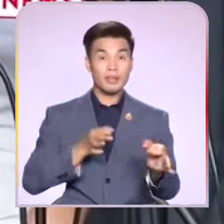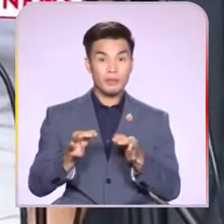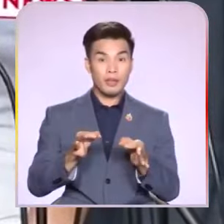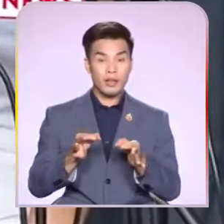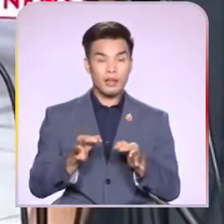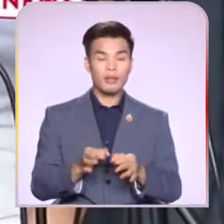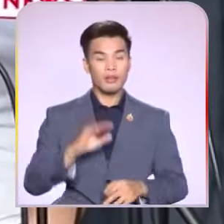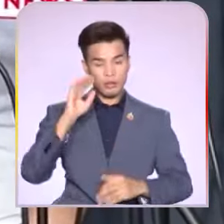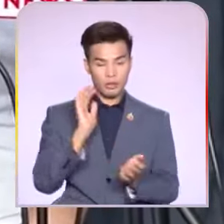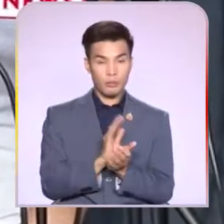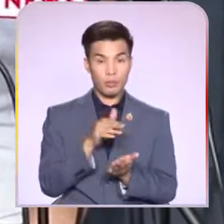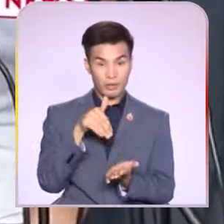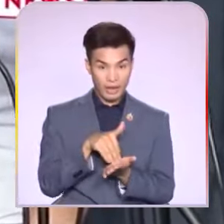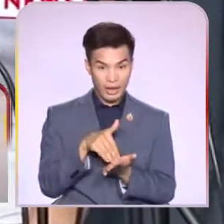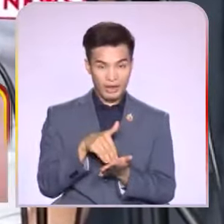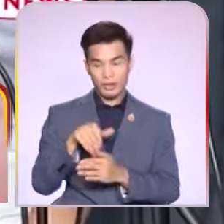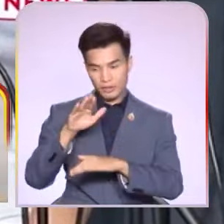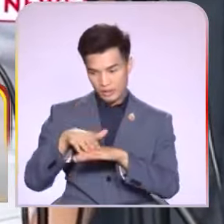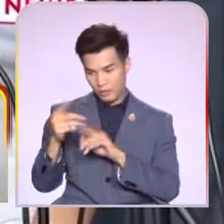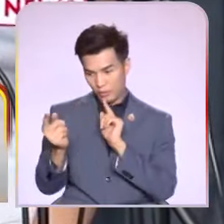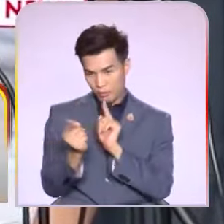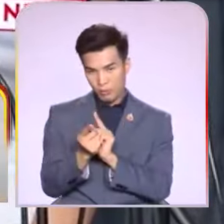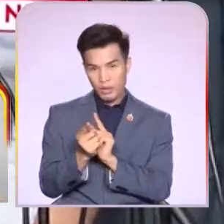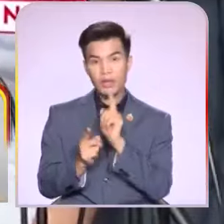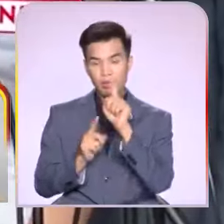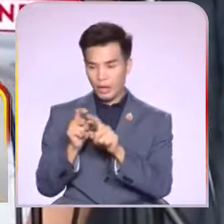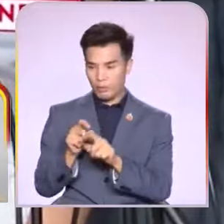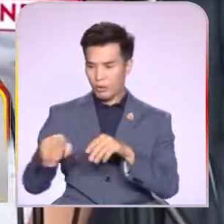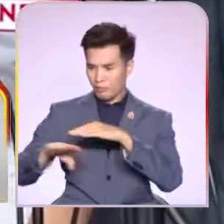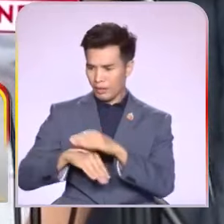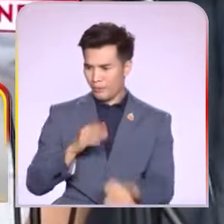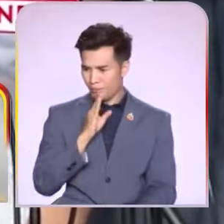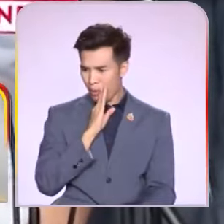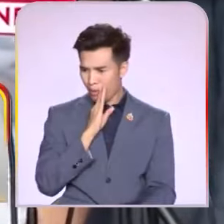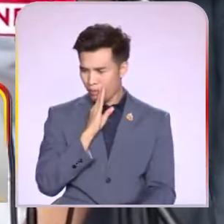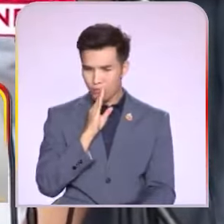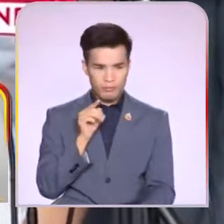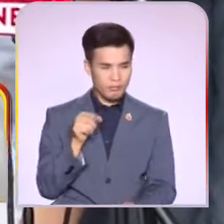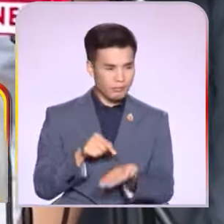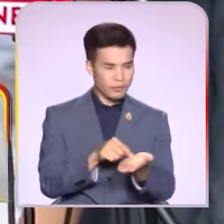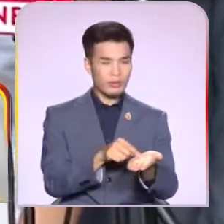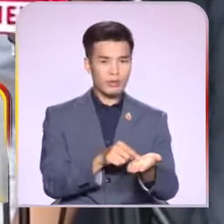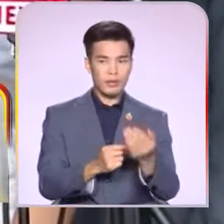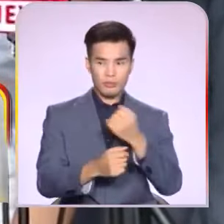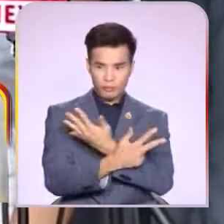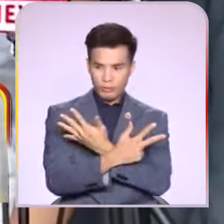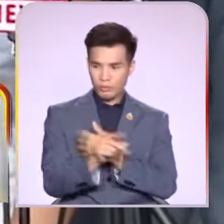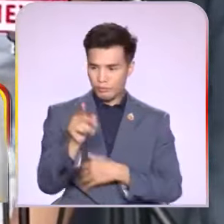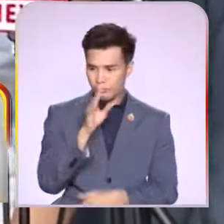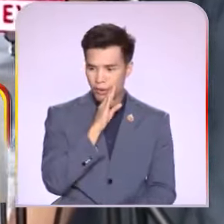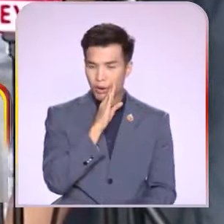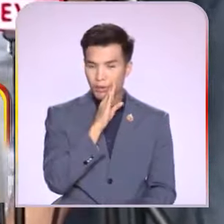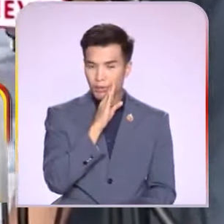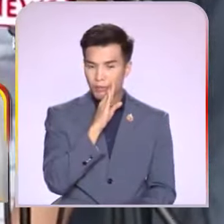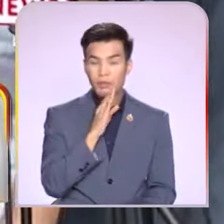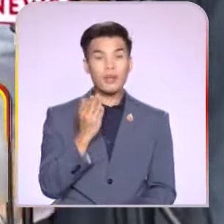ถูกกองบัญชาการตำรวจสอบสวนกลางเรียกเข้าไปให้ปากคำกรณีนำพยานเท็จออกมาให้ข้อมูลเกี่ยวกับธุรกิจของ The Icon Group เรื่องนี้เอง